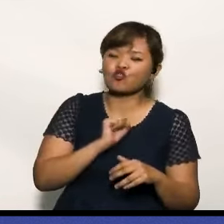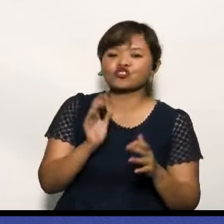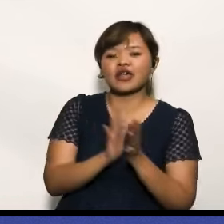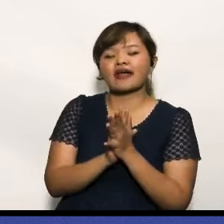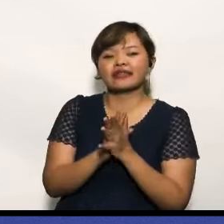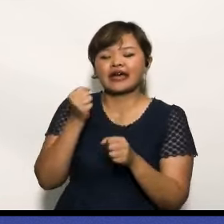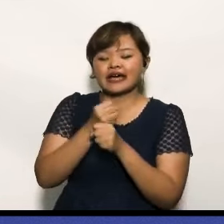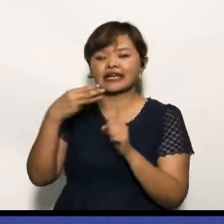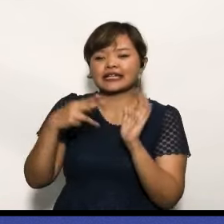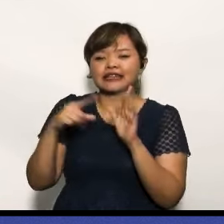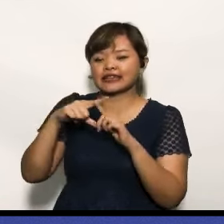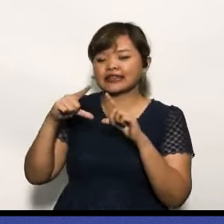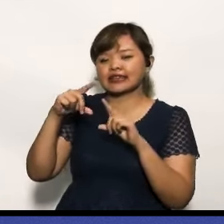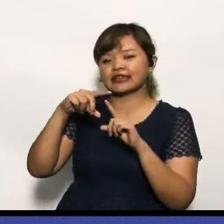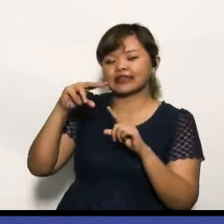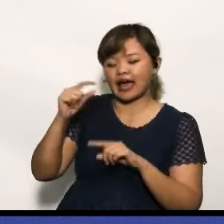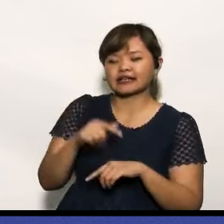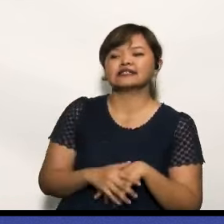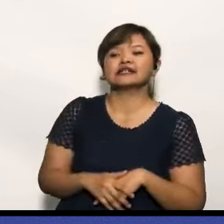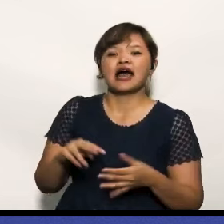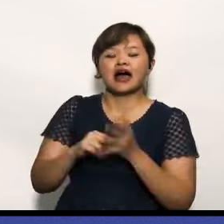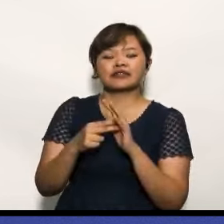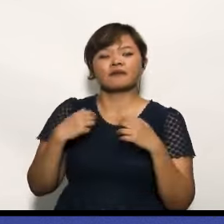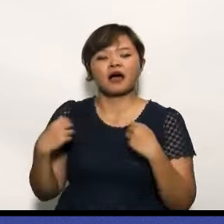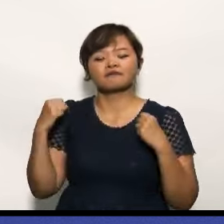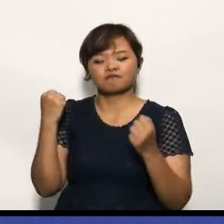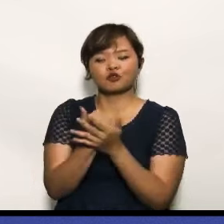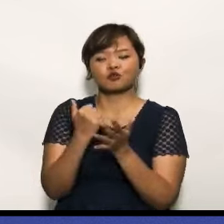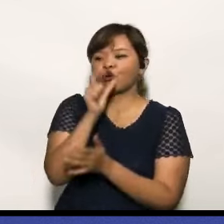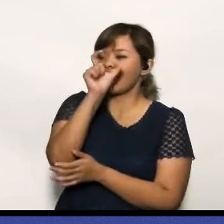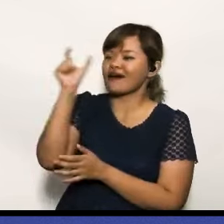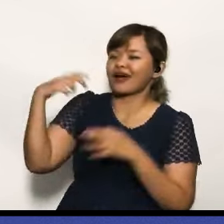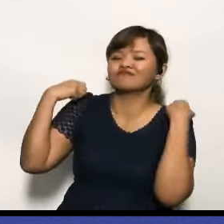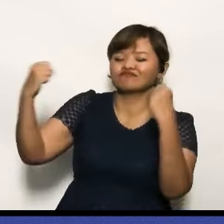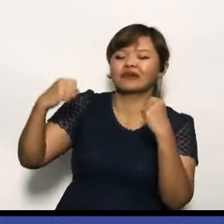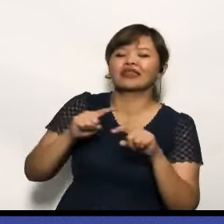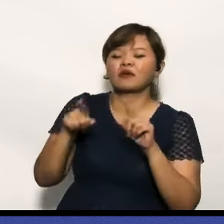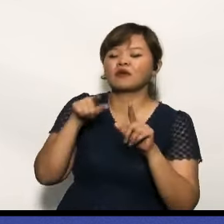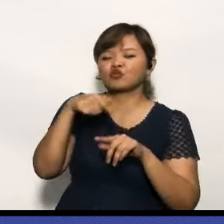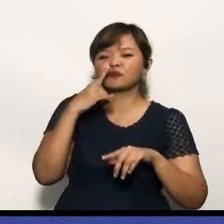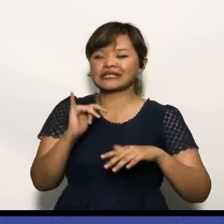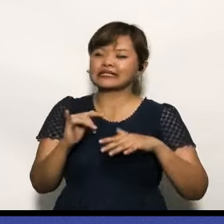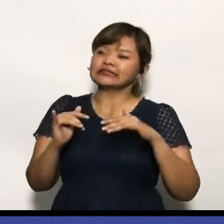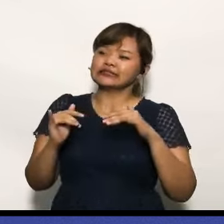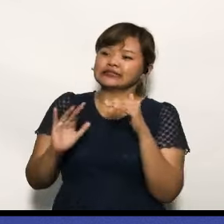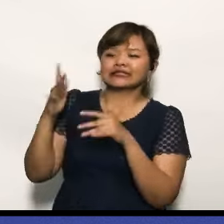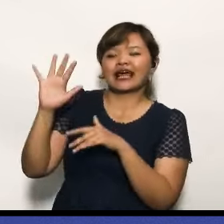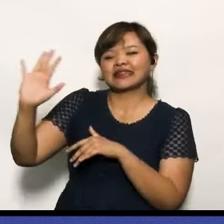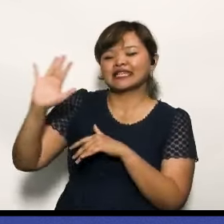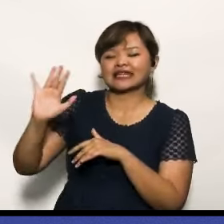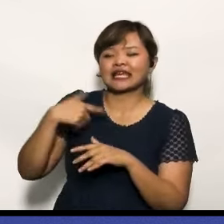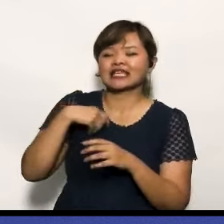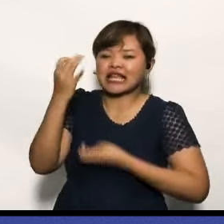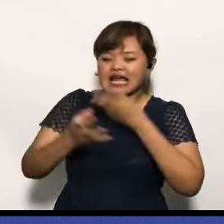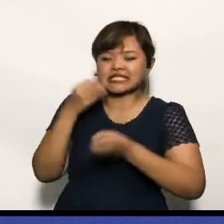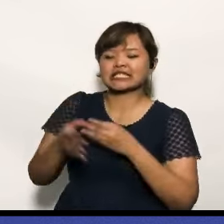saudara tahu kata takut dan kata gentar itu, it's very powerful. But it's for next sermon, okay? Kata dua kata itu, it's